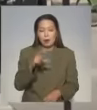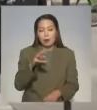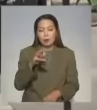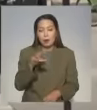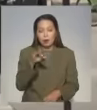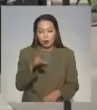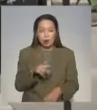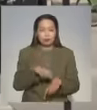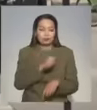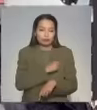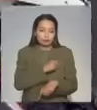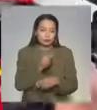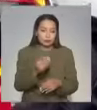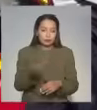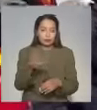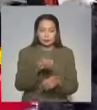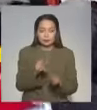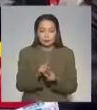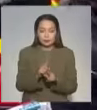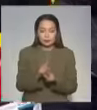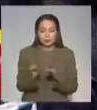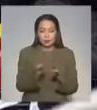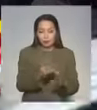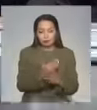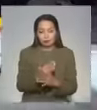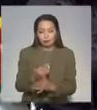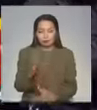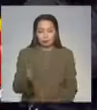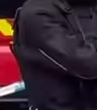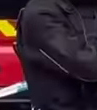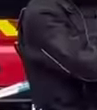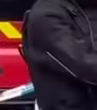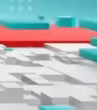поддержку парижанам, пострадавшим при взрыве. Дана Ермак, Астана, Таймс.